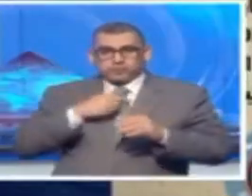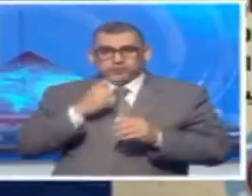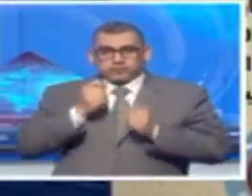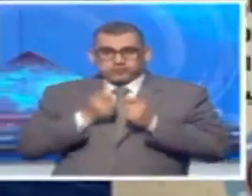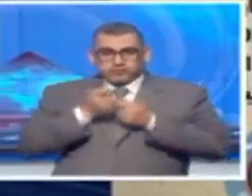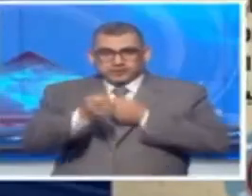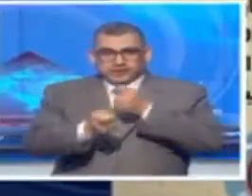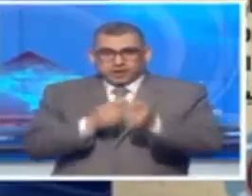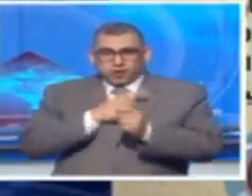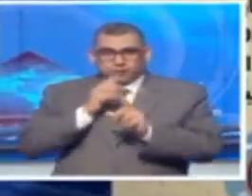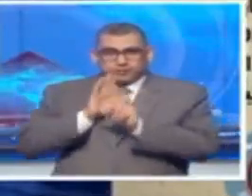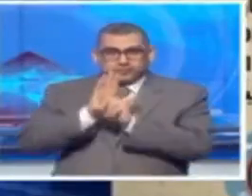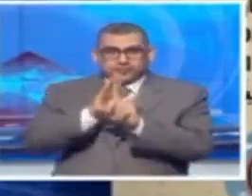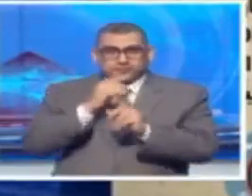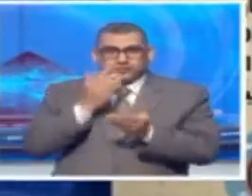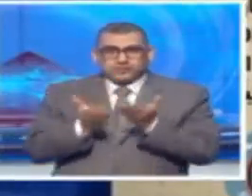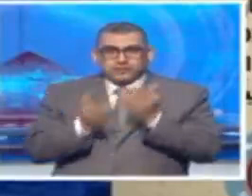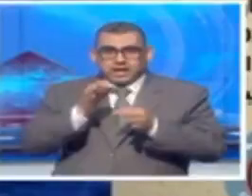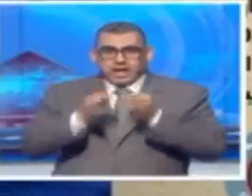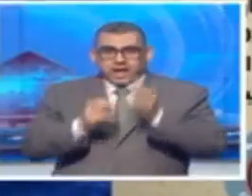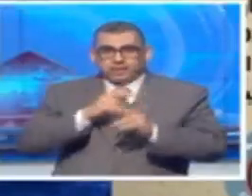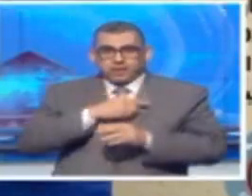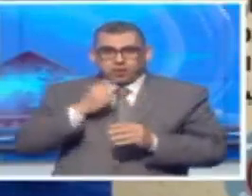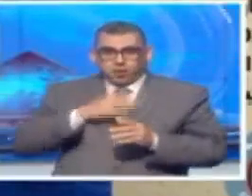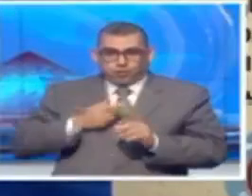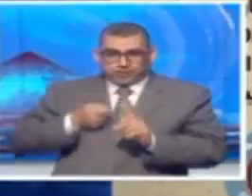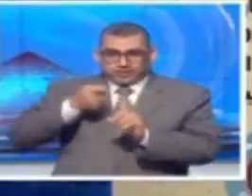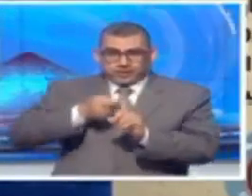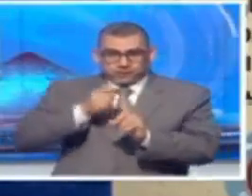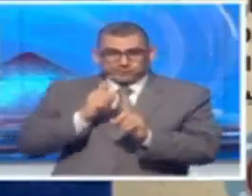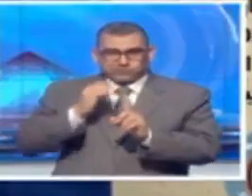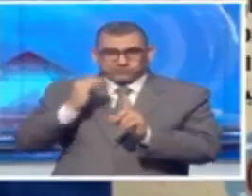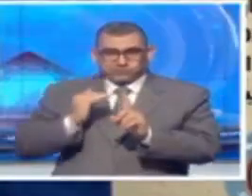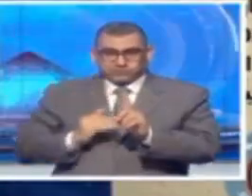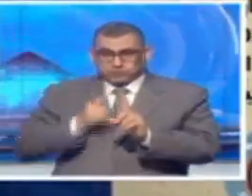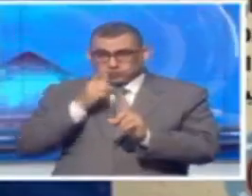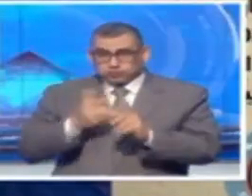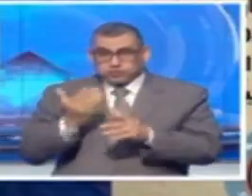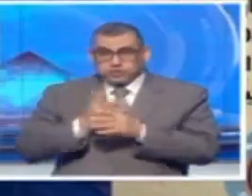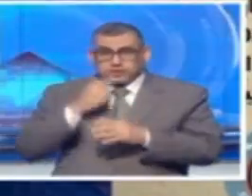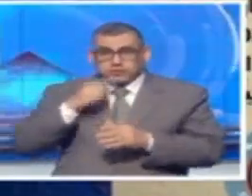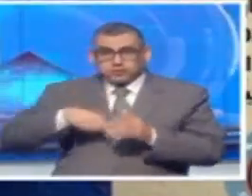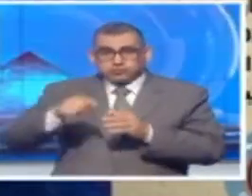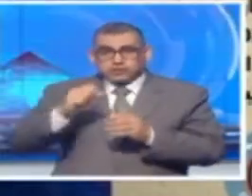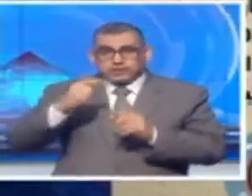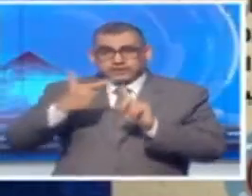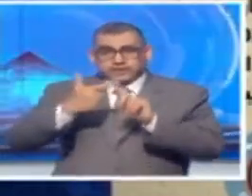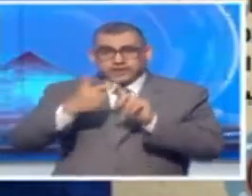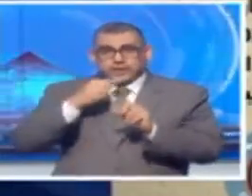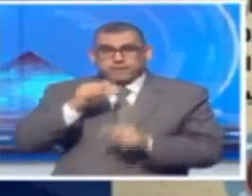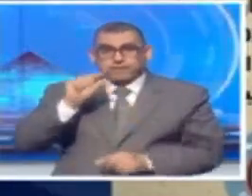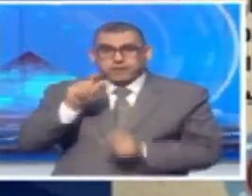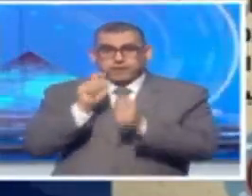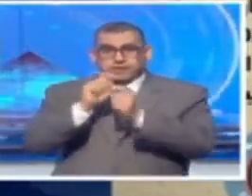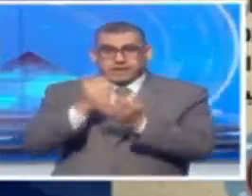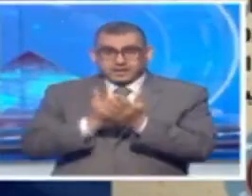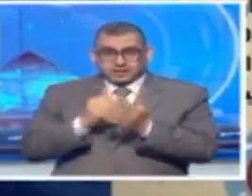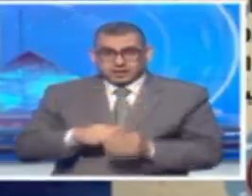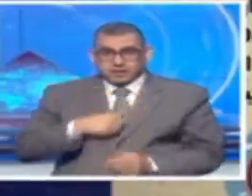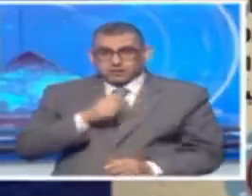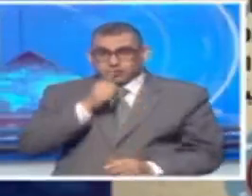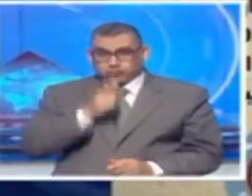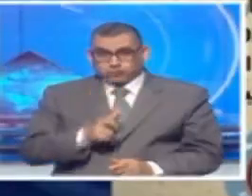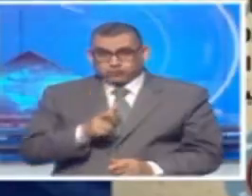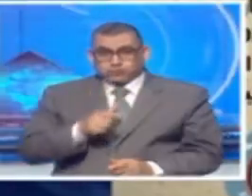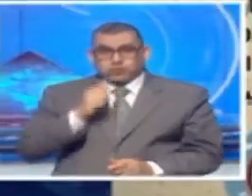والحماية الاجتماعية في الموازنة العامة الجديدة تزامنا مع تنفيذ المرحلة الثانية من برنامج الإصلاح